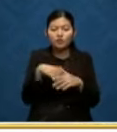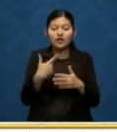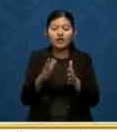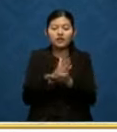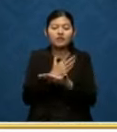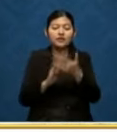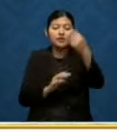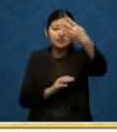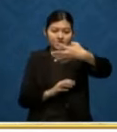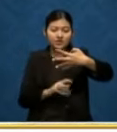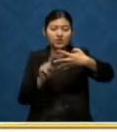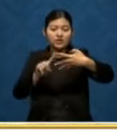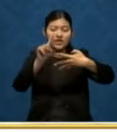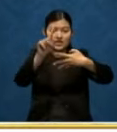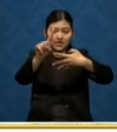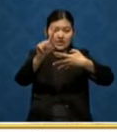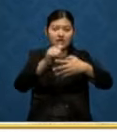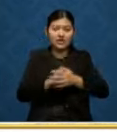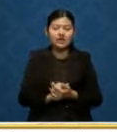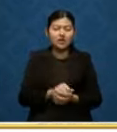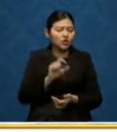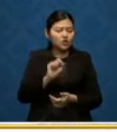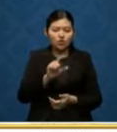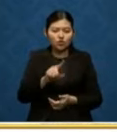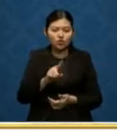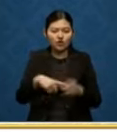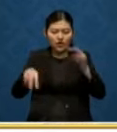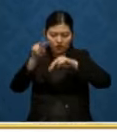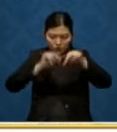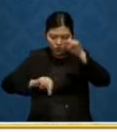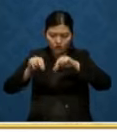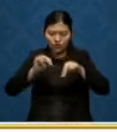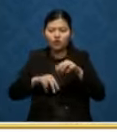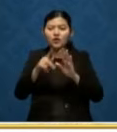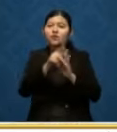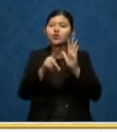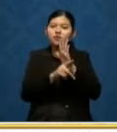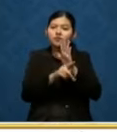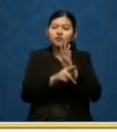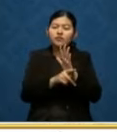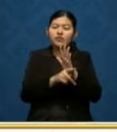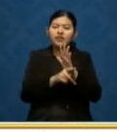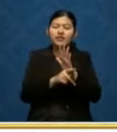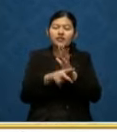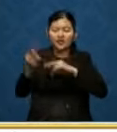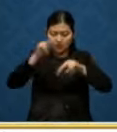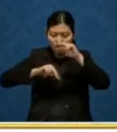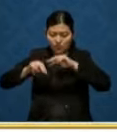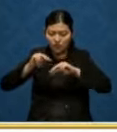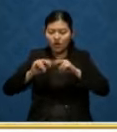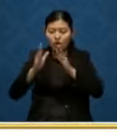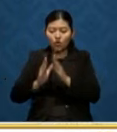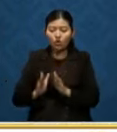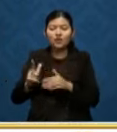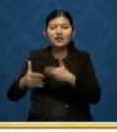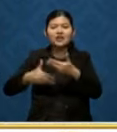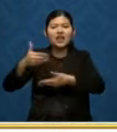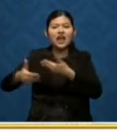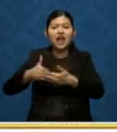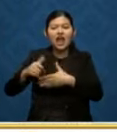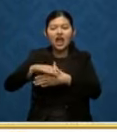นะครับข้อ 1นะครับให้เร่งนะครับติดตามการดำเนินคดีและขยายผลดำเนินคดีอย่างจริงจังกับผู้ที่เกี่ยวข้องนะครับ